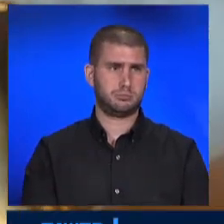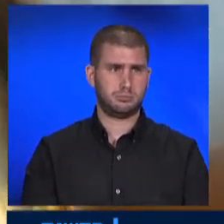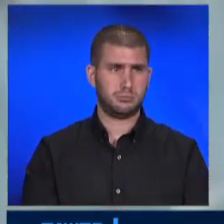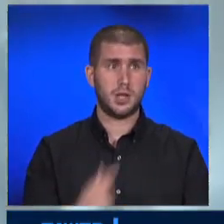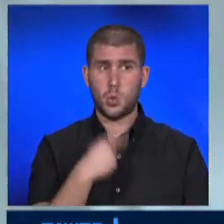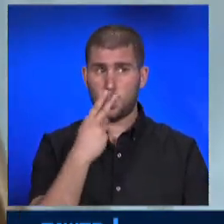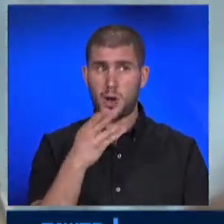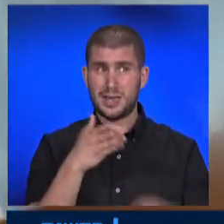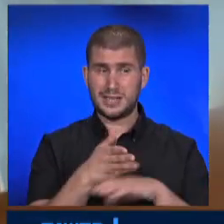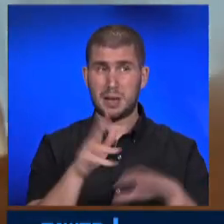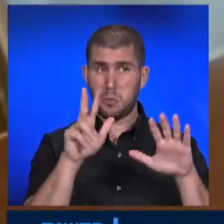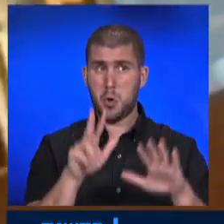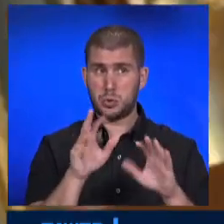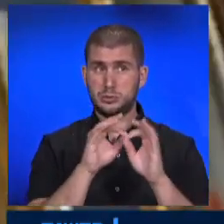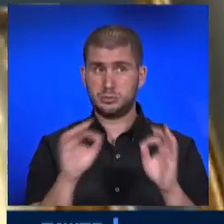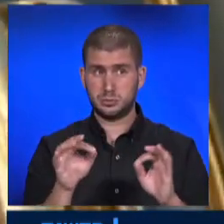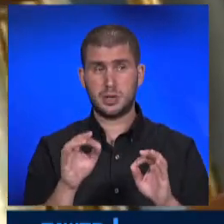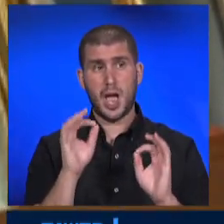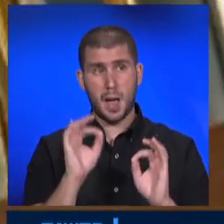אני רואה כניסה כבר באוגוסט.